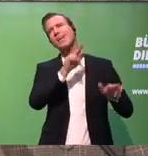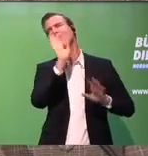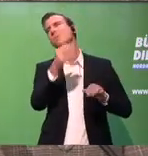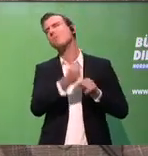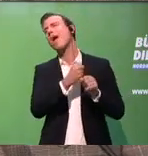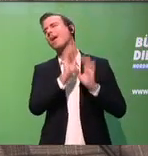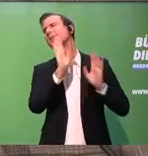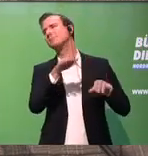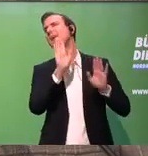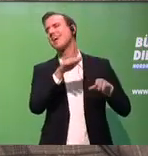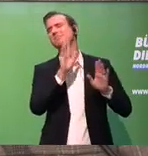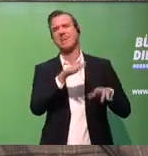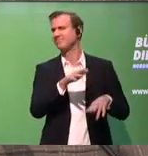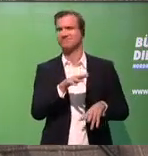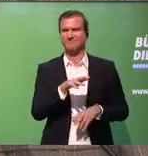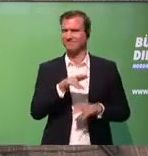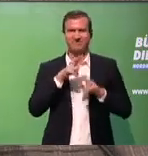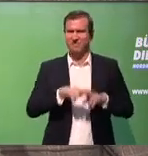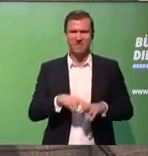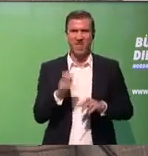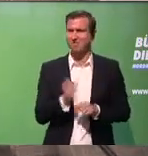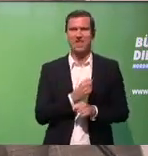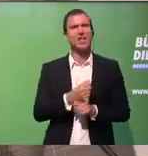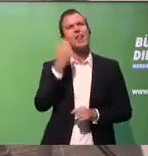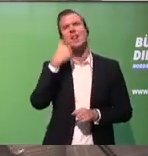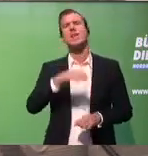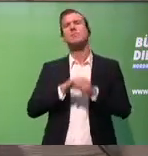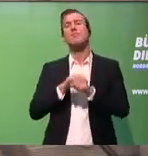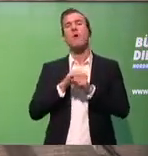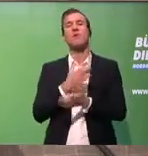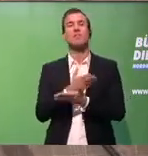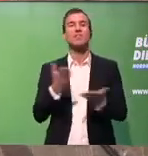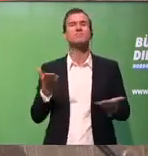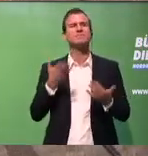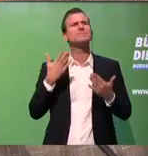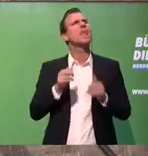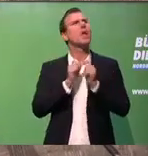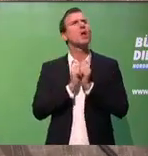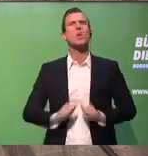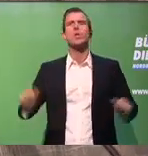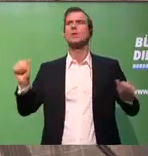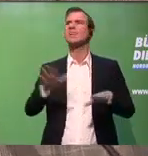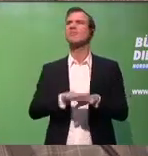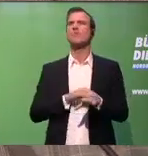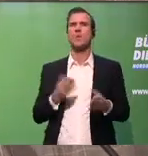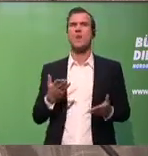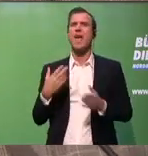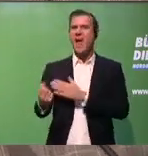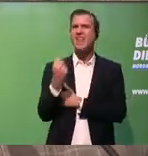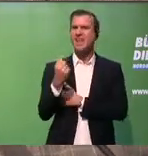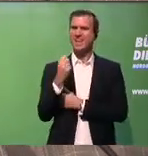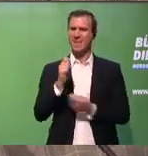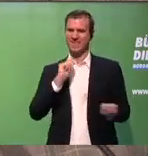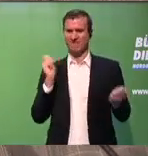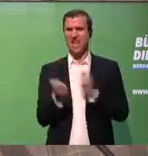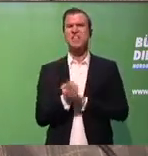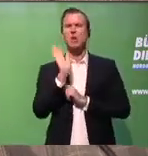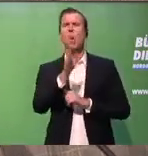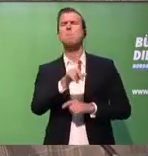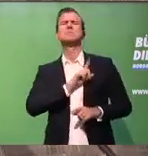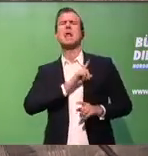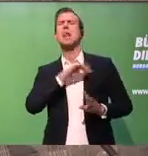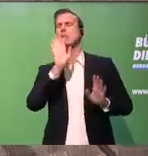werden. Liebe Freundinnen und Freunde, das Glücksgefühl, dass die Energiewende zum Selbstläufer